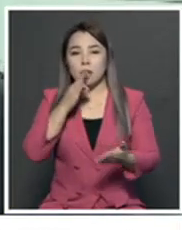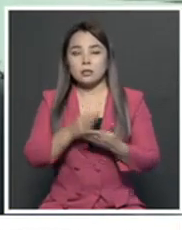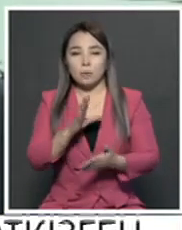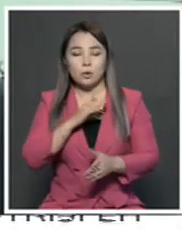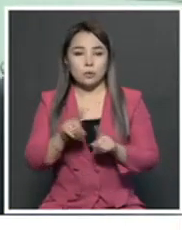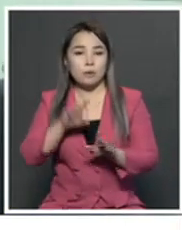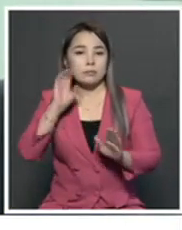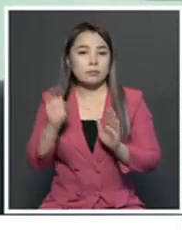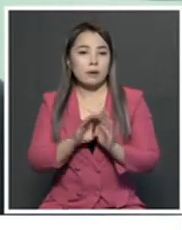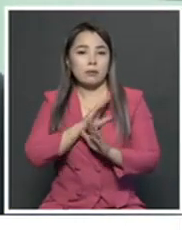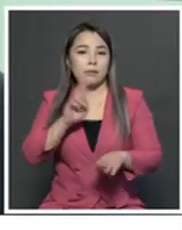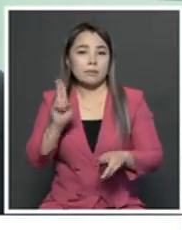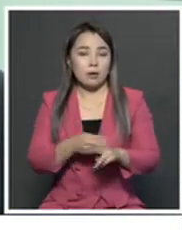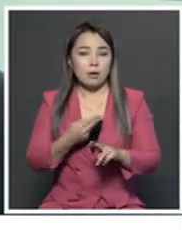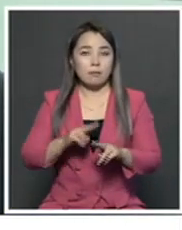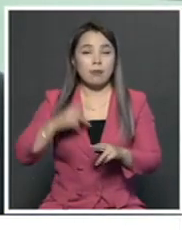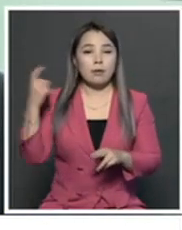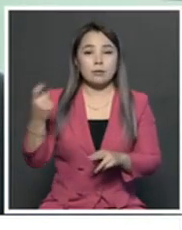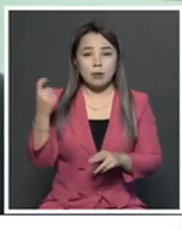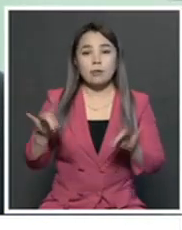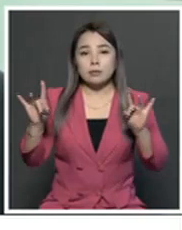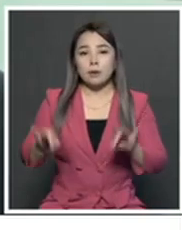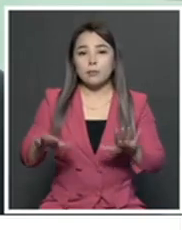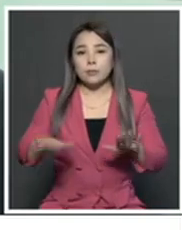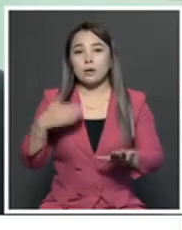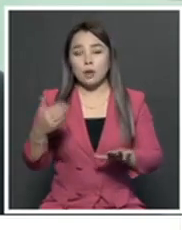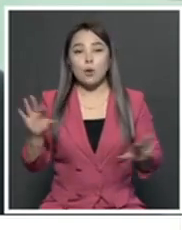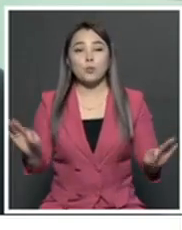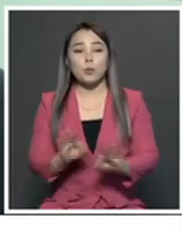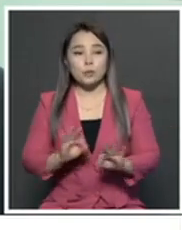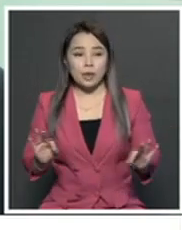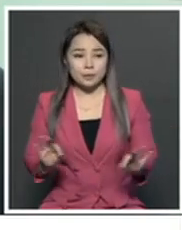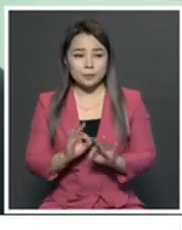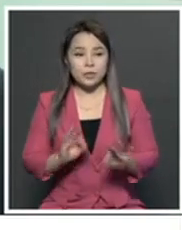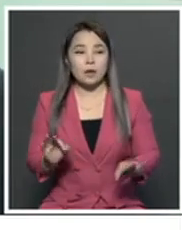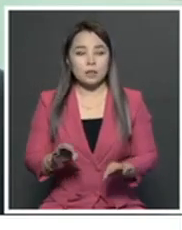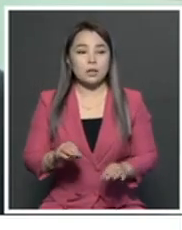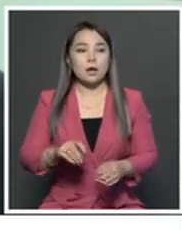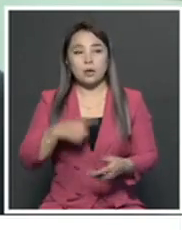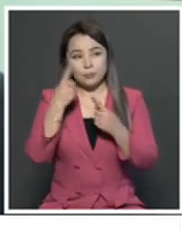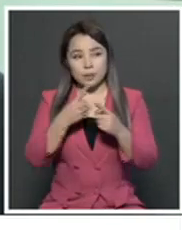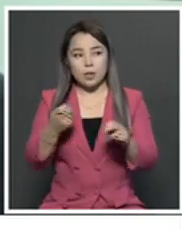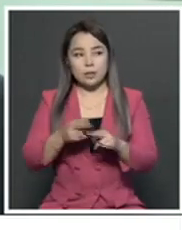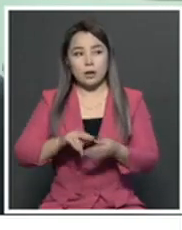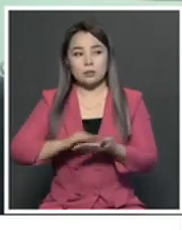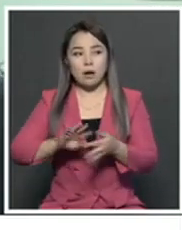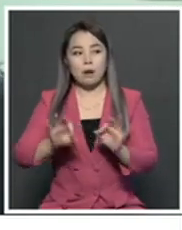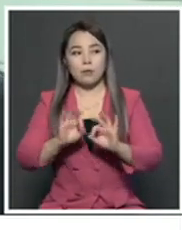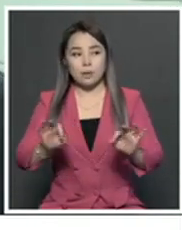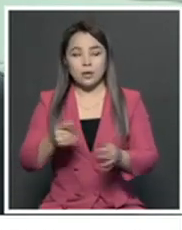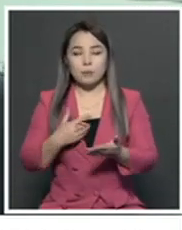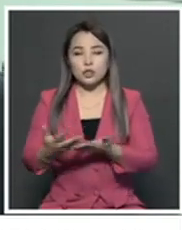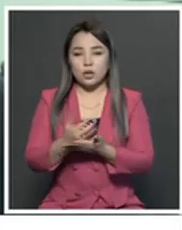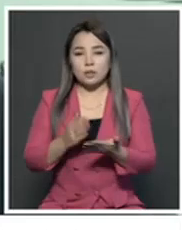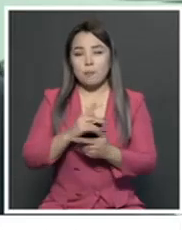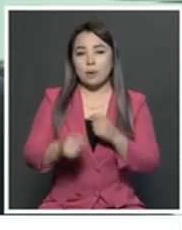иесінен, мейрамхана иесінен, сосын музыканттан түсініктеме алып, енді жинақталған